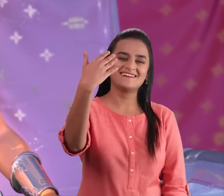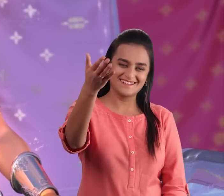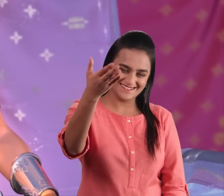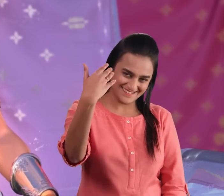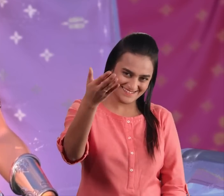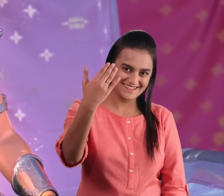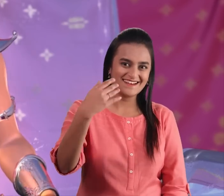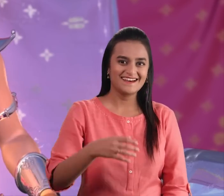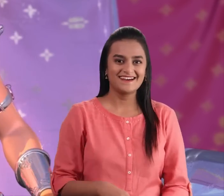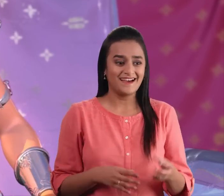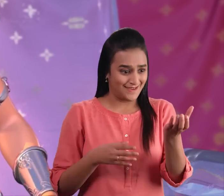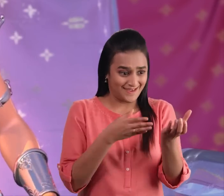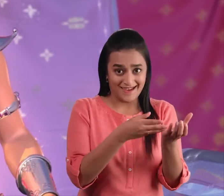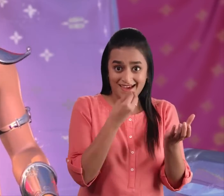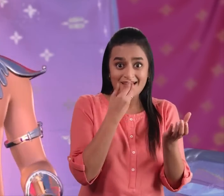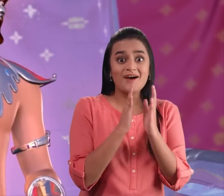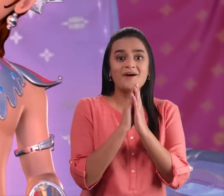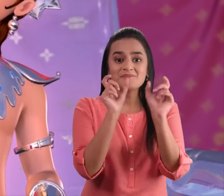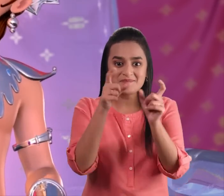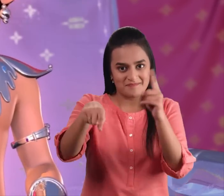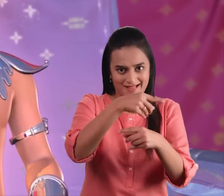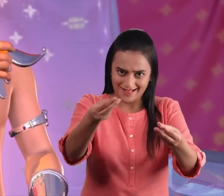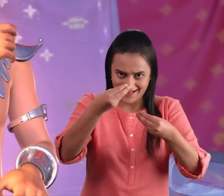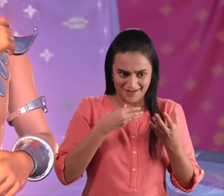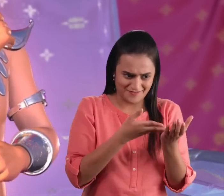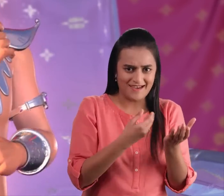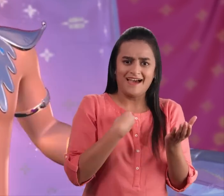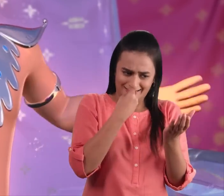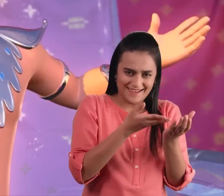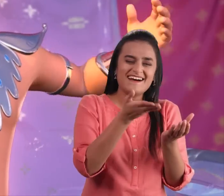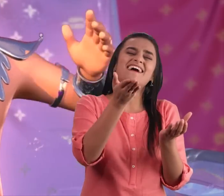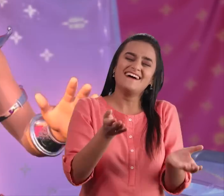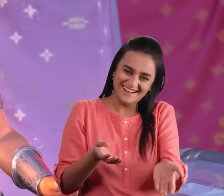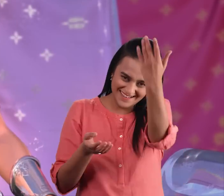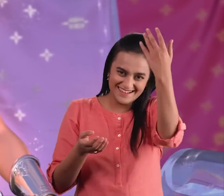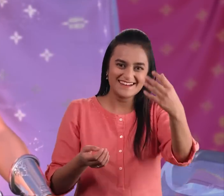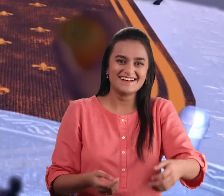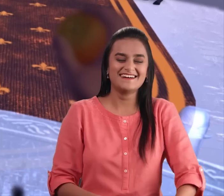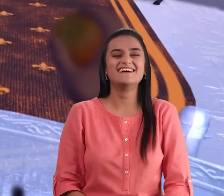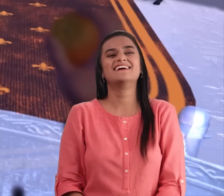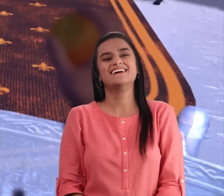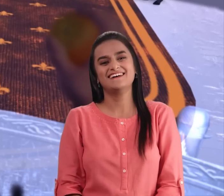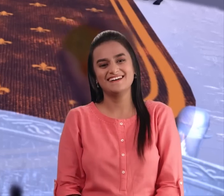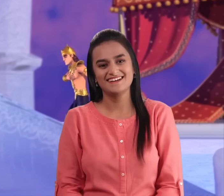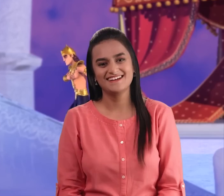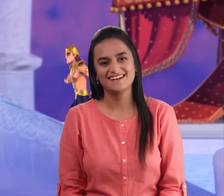आओ आओ संवर्तक, मेरे साथ मेरे भक्तों द्वारा चढ़ाए गए चढ़ावे का आनंद लो।